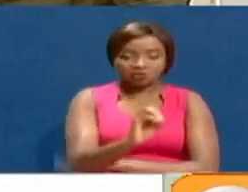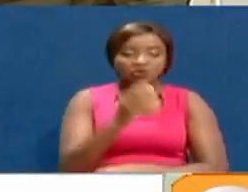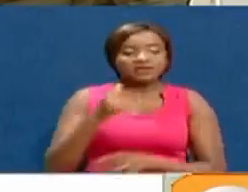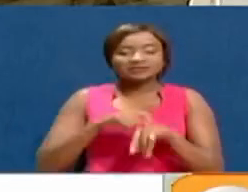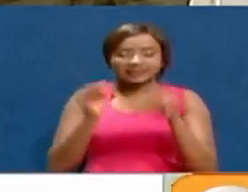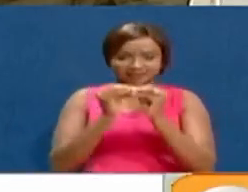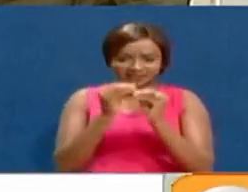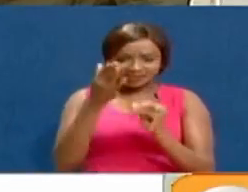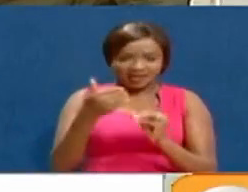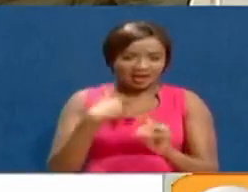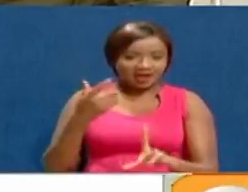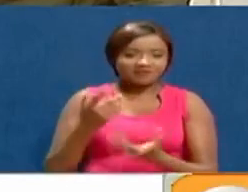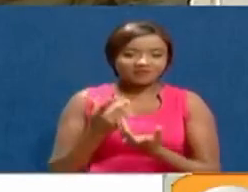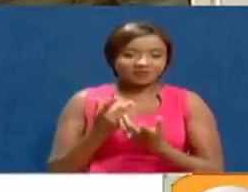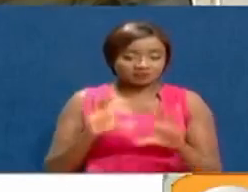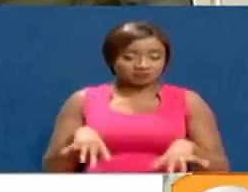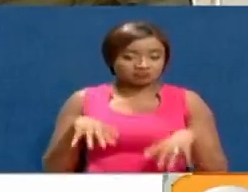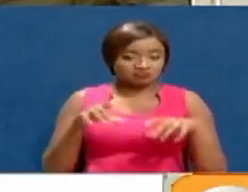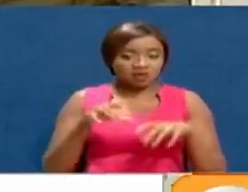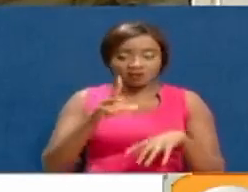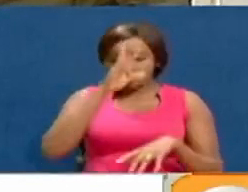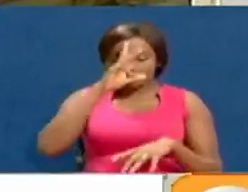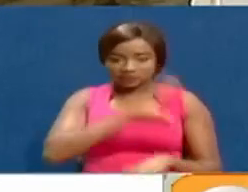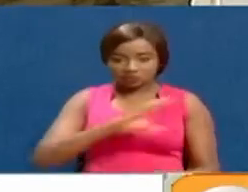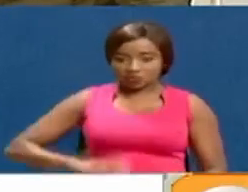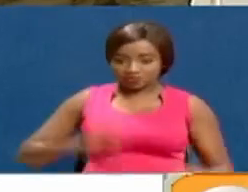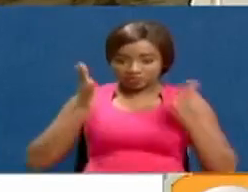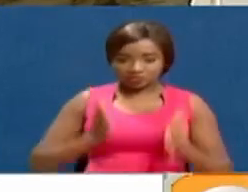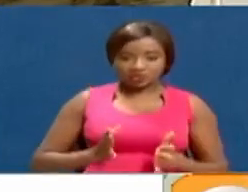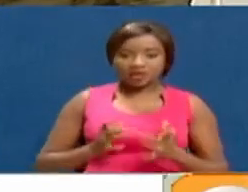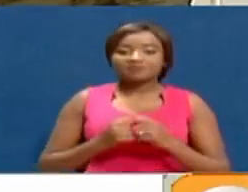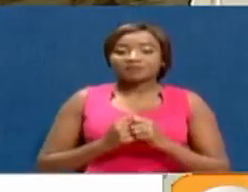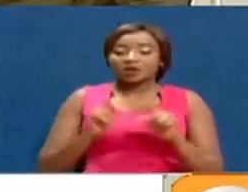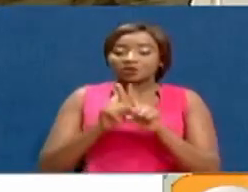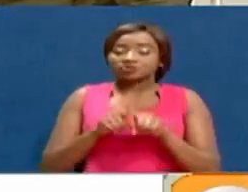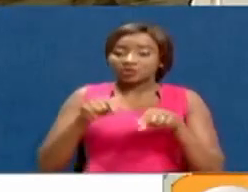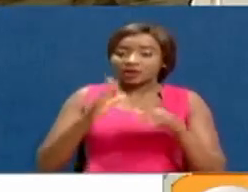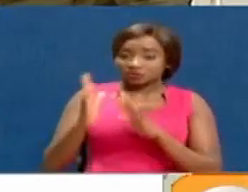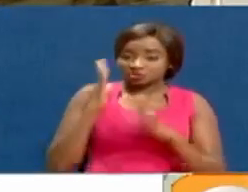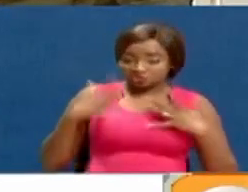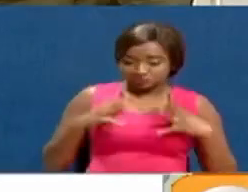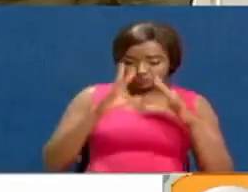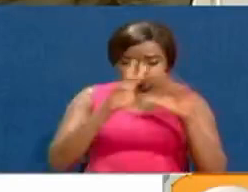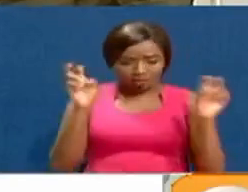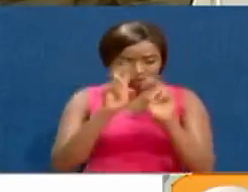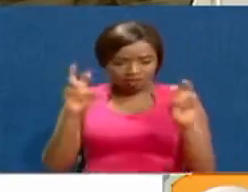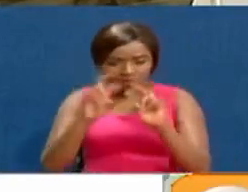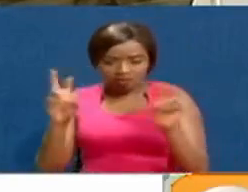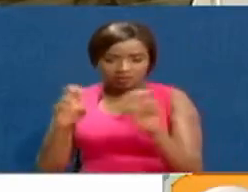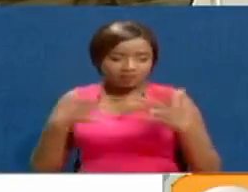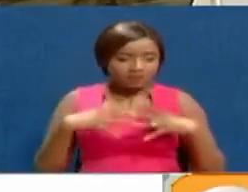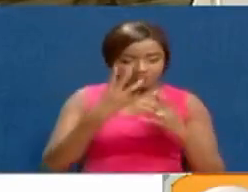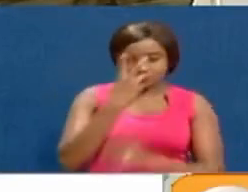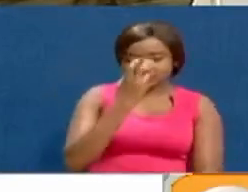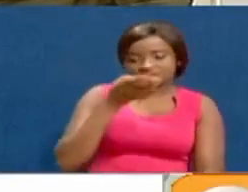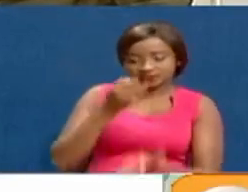wa eneo la bonde la Ufa George Natembea. Na mtazamaji, maafisa wa usalama sasa wanaendesha operesheni ya kuwasaka usika. Haya yanajiri